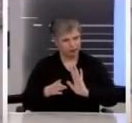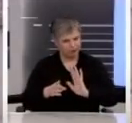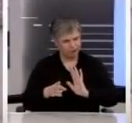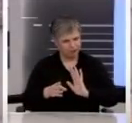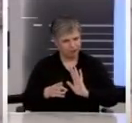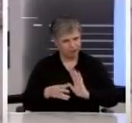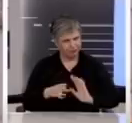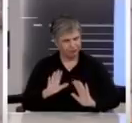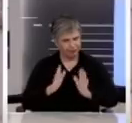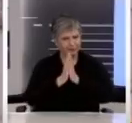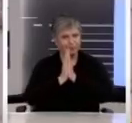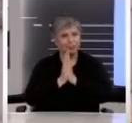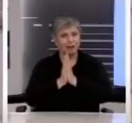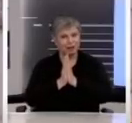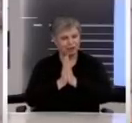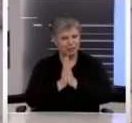Λοιπόν, παρακαλώ πολύ.